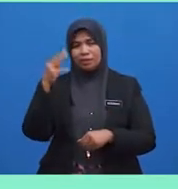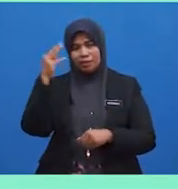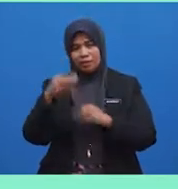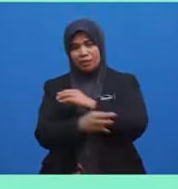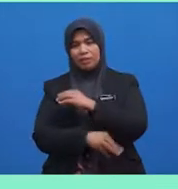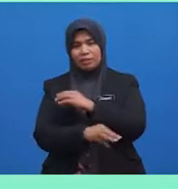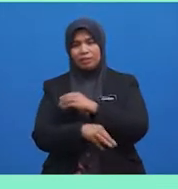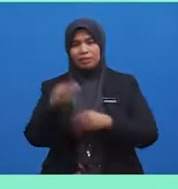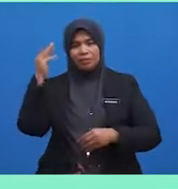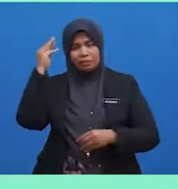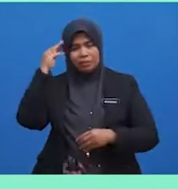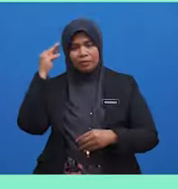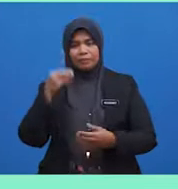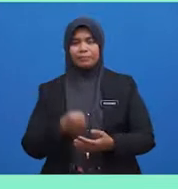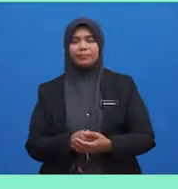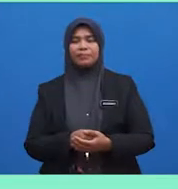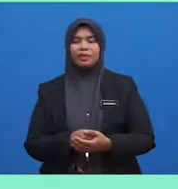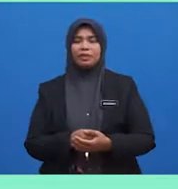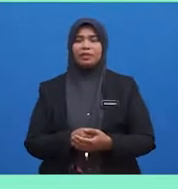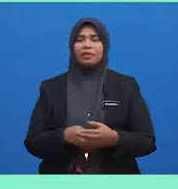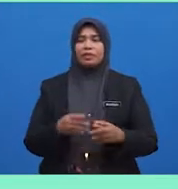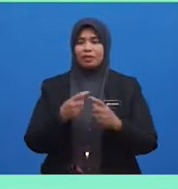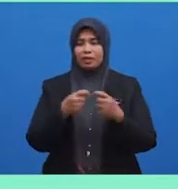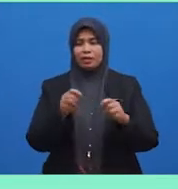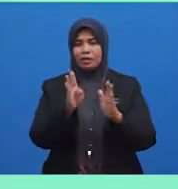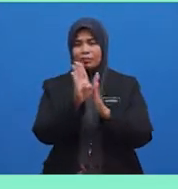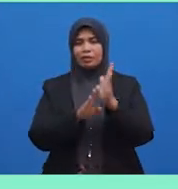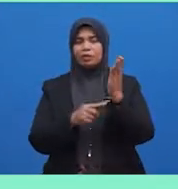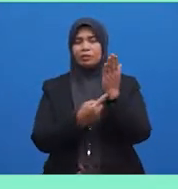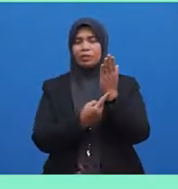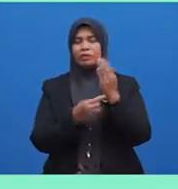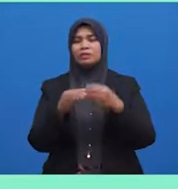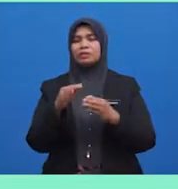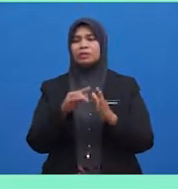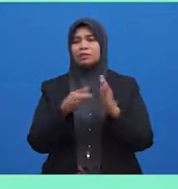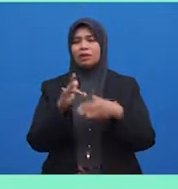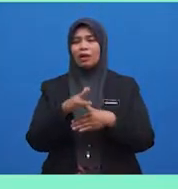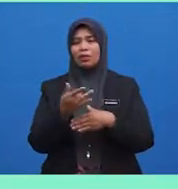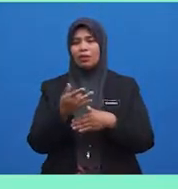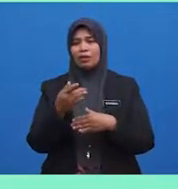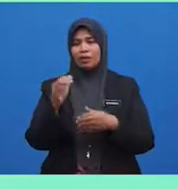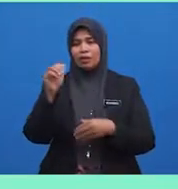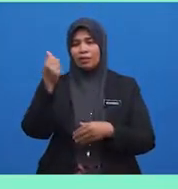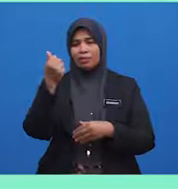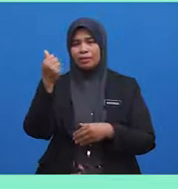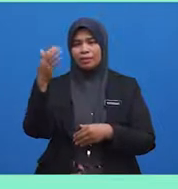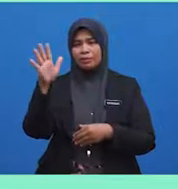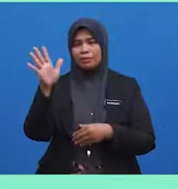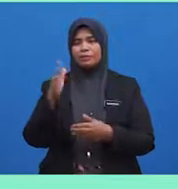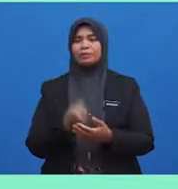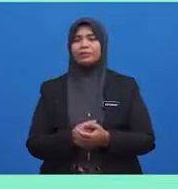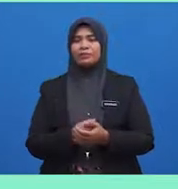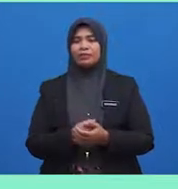Kegiatan perlombongan biji timah di negeri-negeri Melayu ini telah bermula seawal abad ke-15. Pengeluaran biji